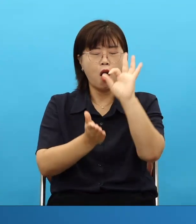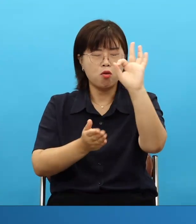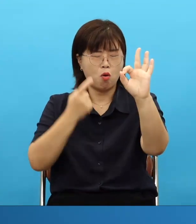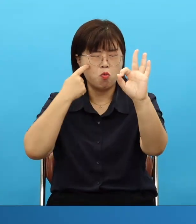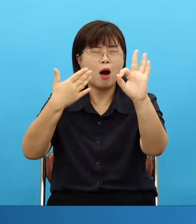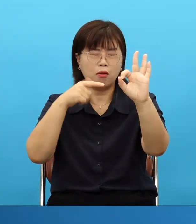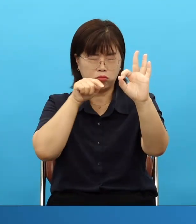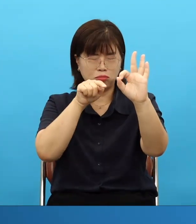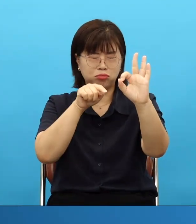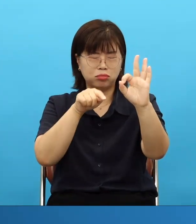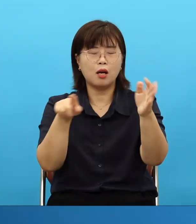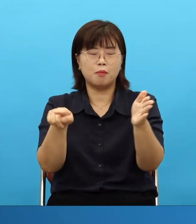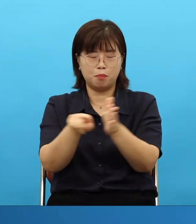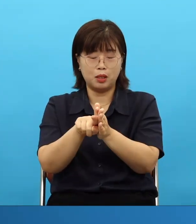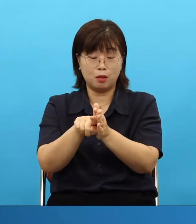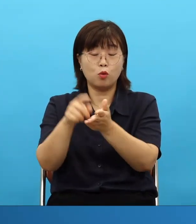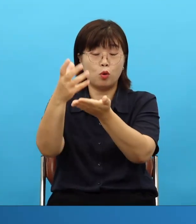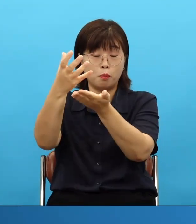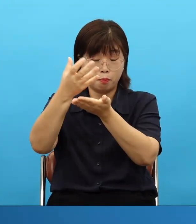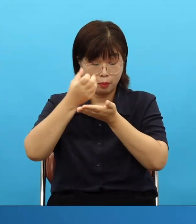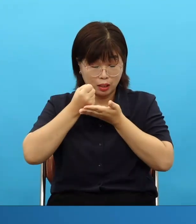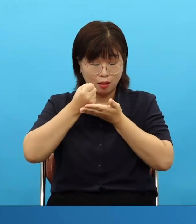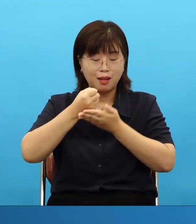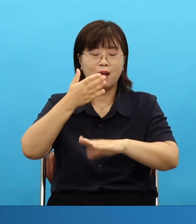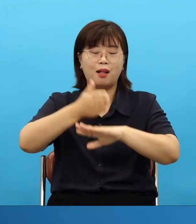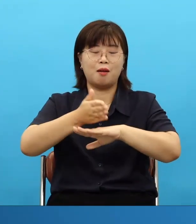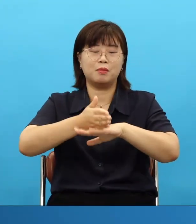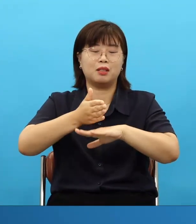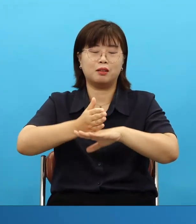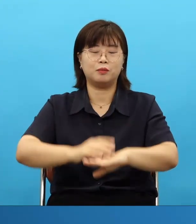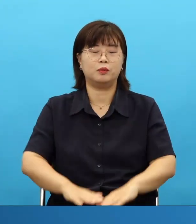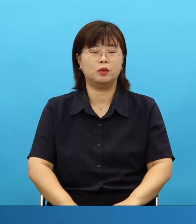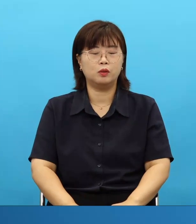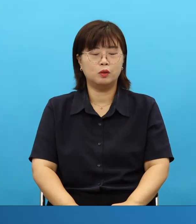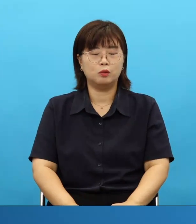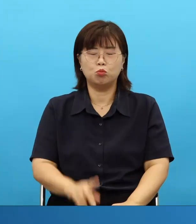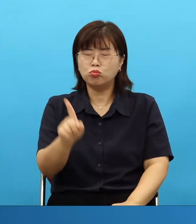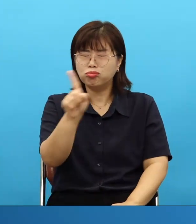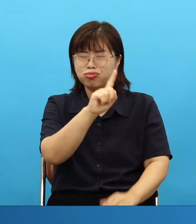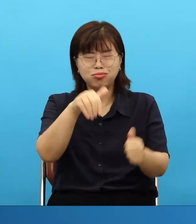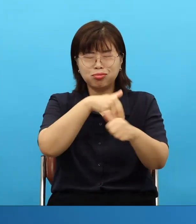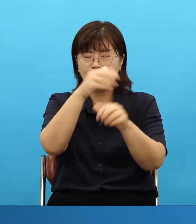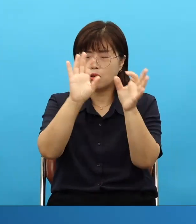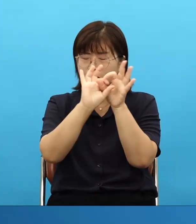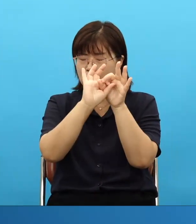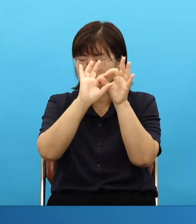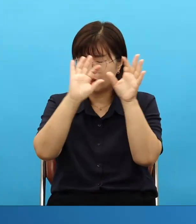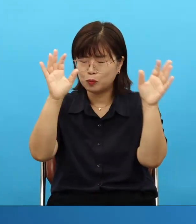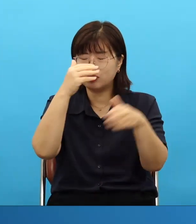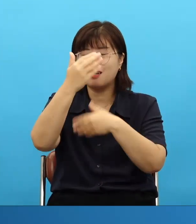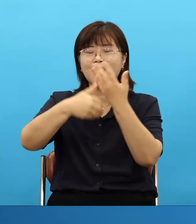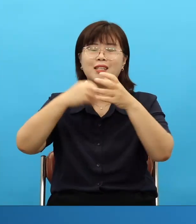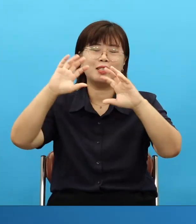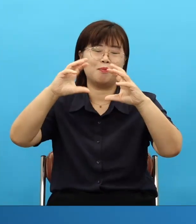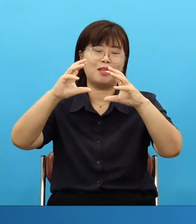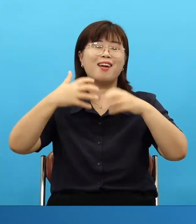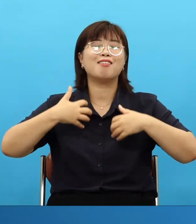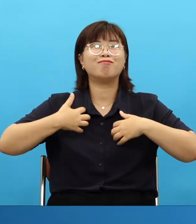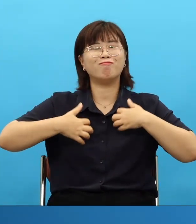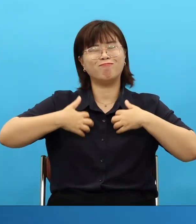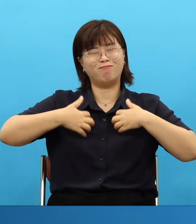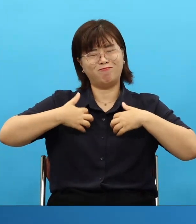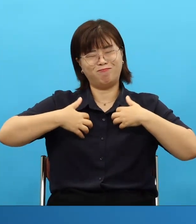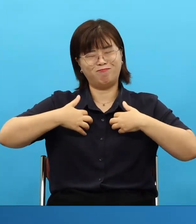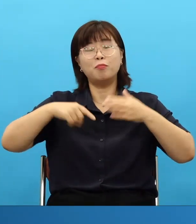thank you for revealing to us a sure 10 foundations of faith. 어떤 경우에도 하나님의 나라 누리는 기다림이 있게